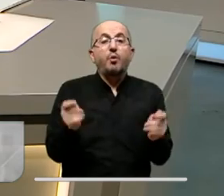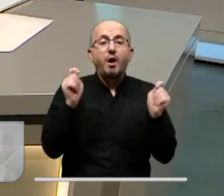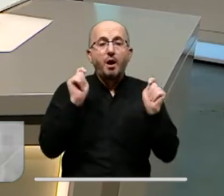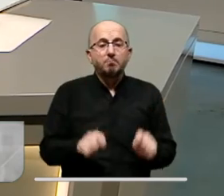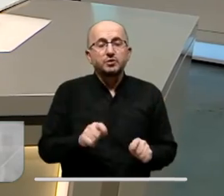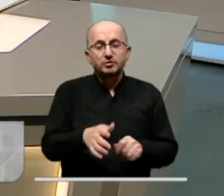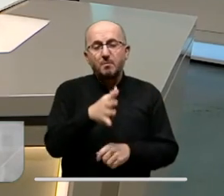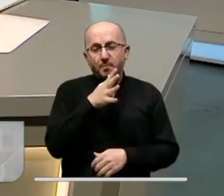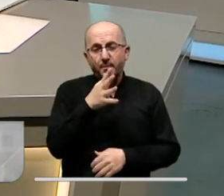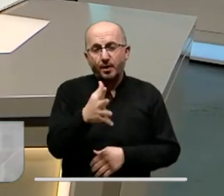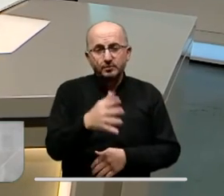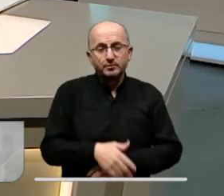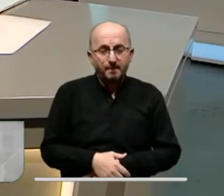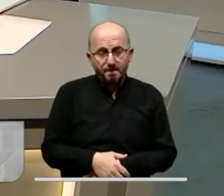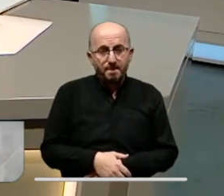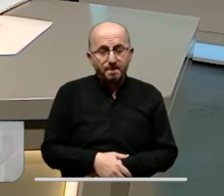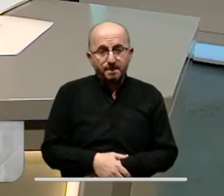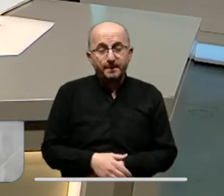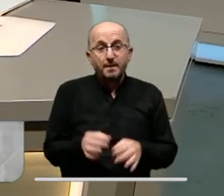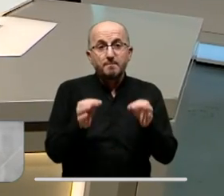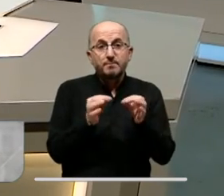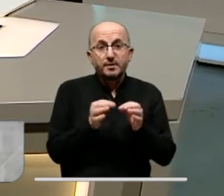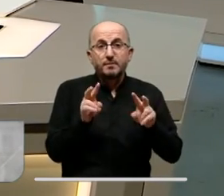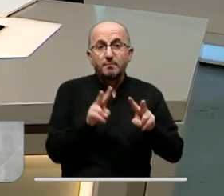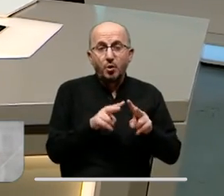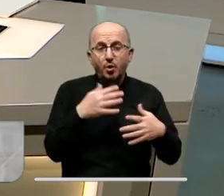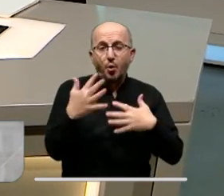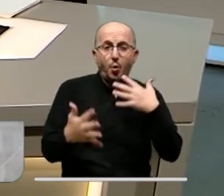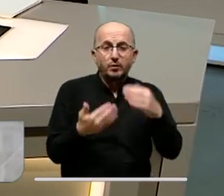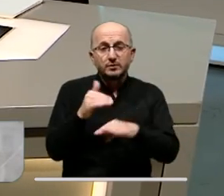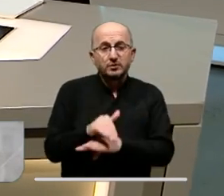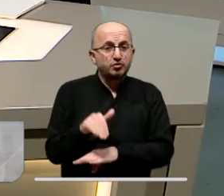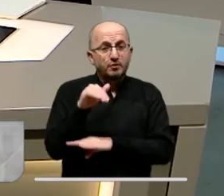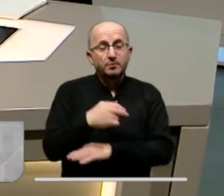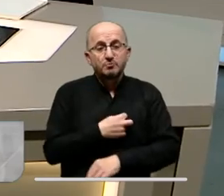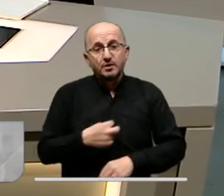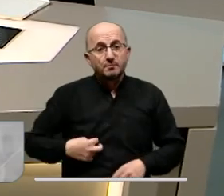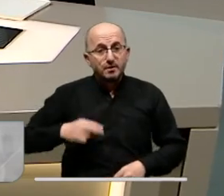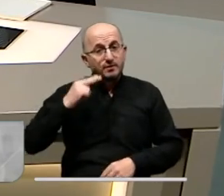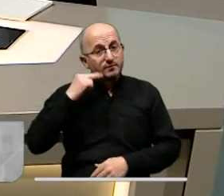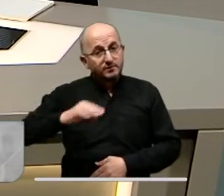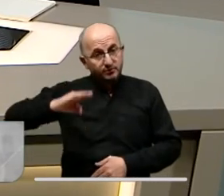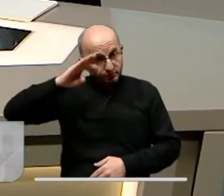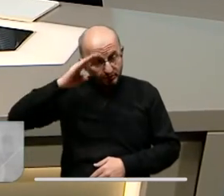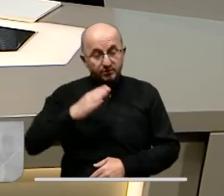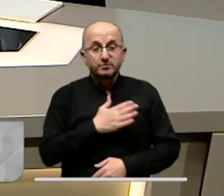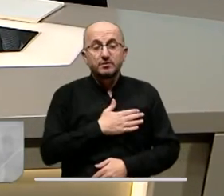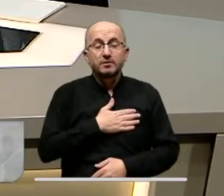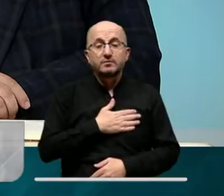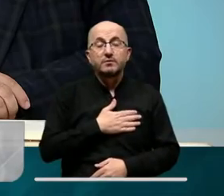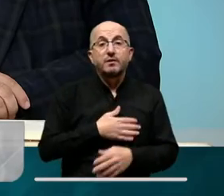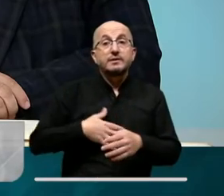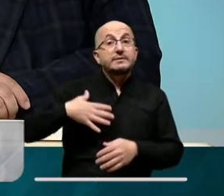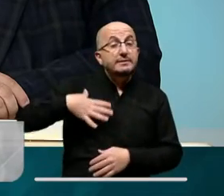malumunuz biri maune olayı yaşanmıştı peygamber efendimiz sallallahu aleyhi ve sellem Talep